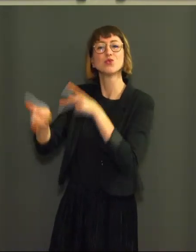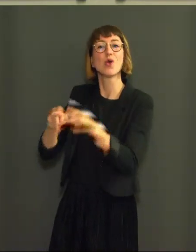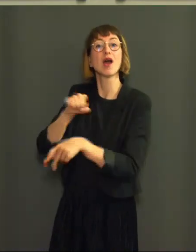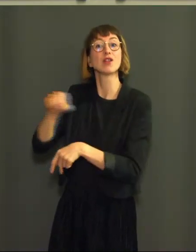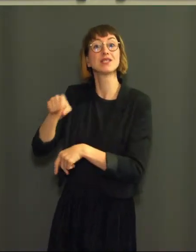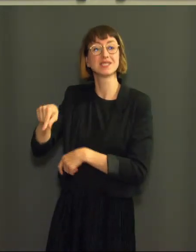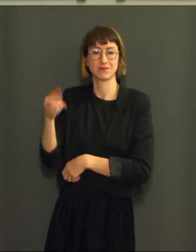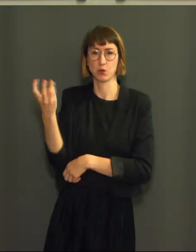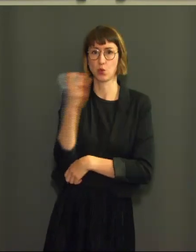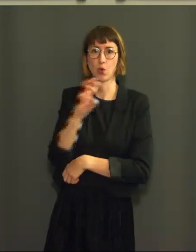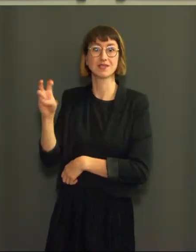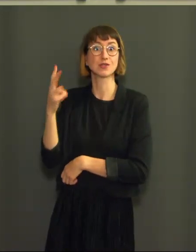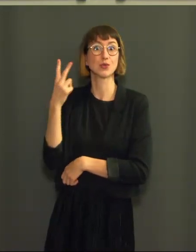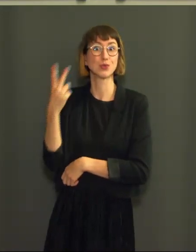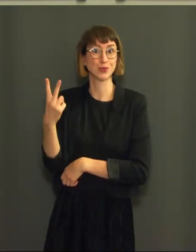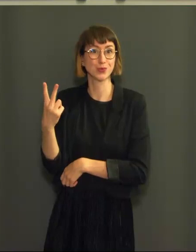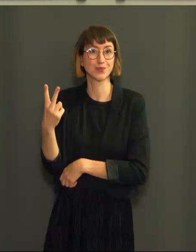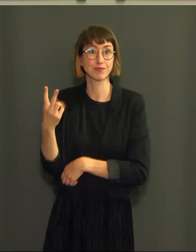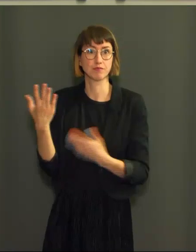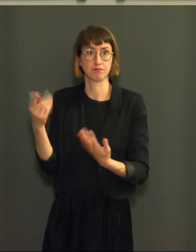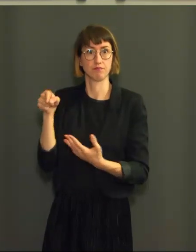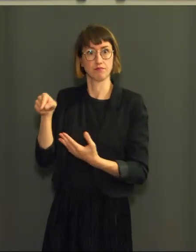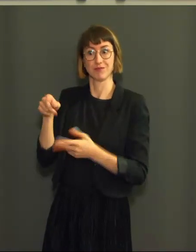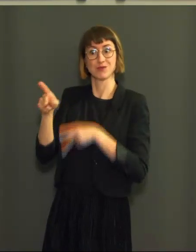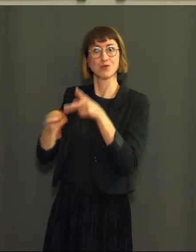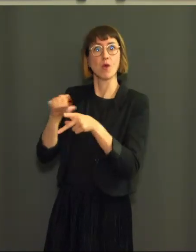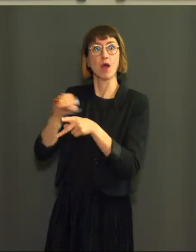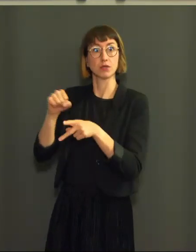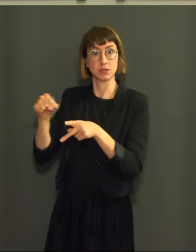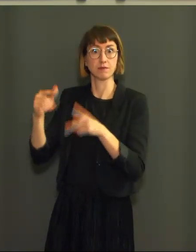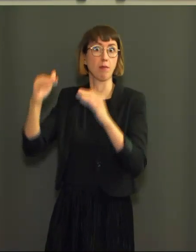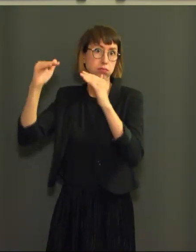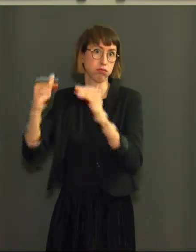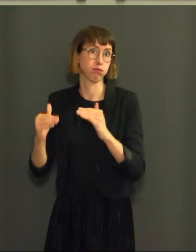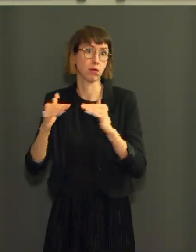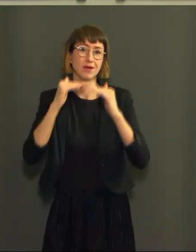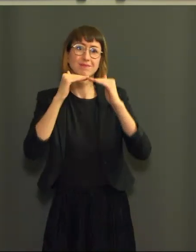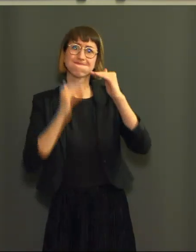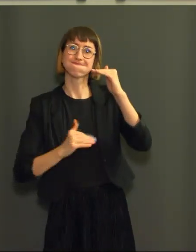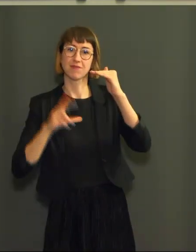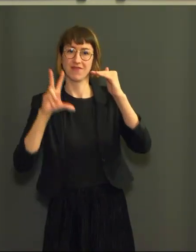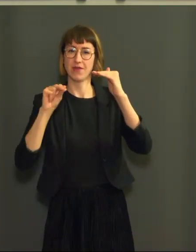soins intensifs est de l'ordre de 20% par rapport à la dernière semaine.